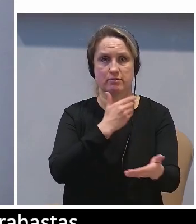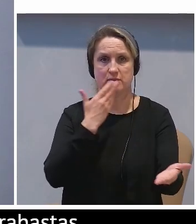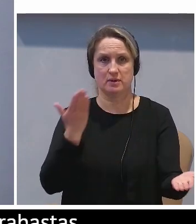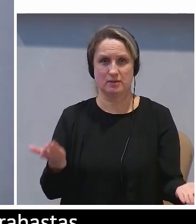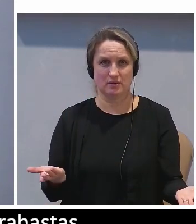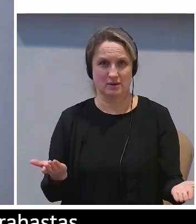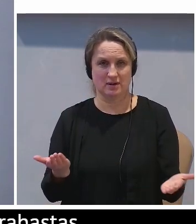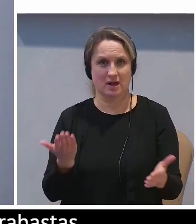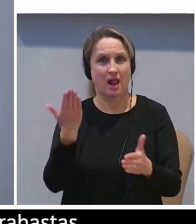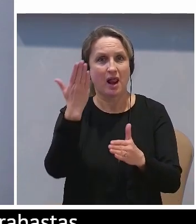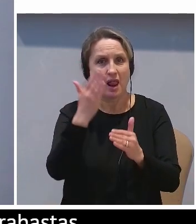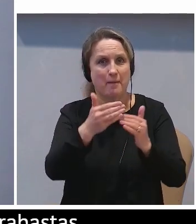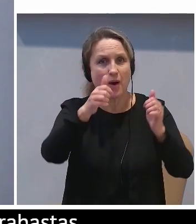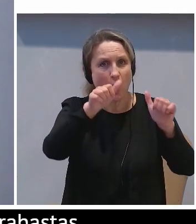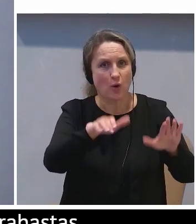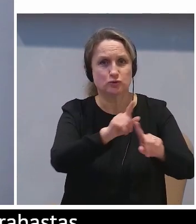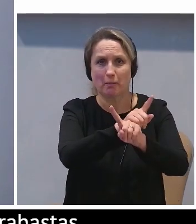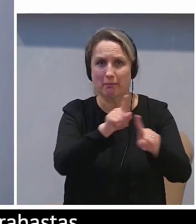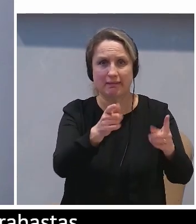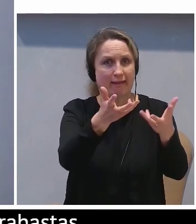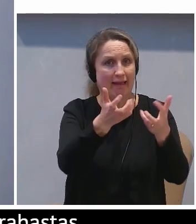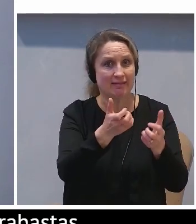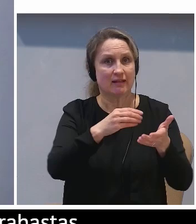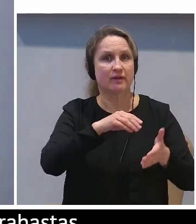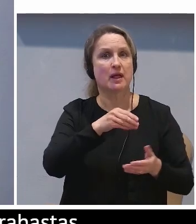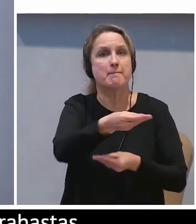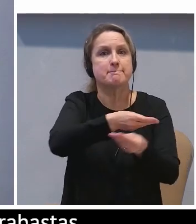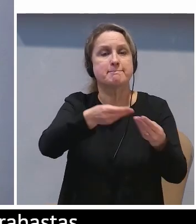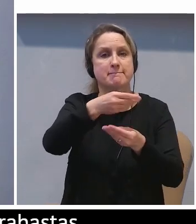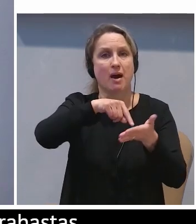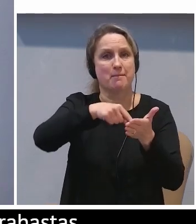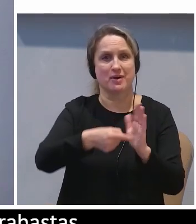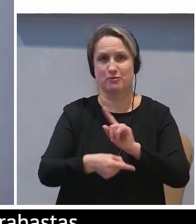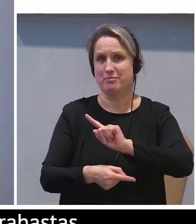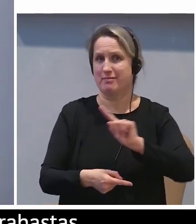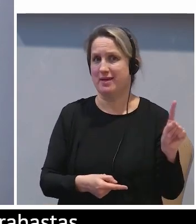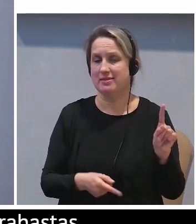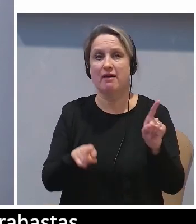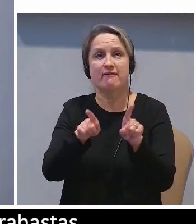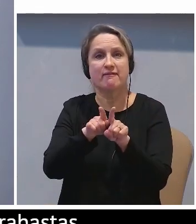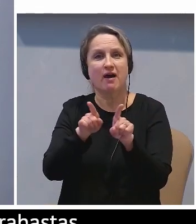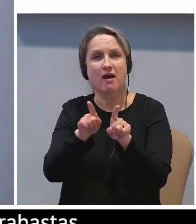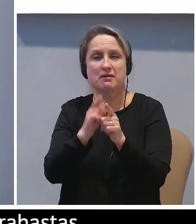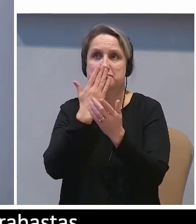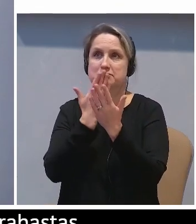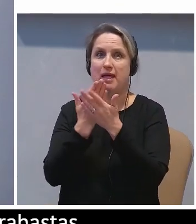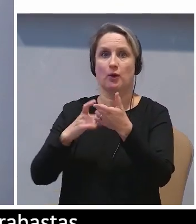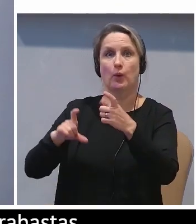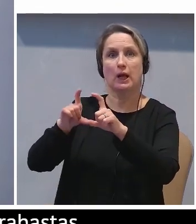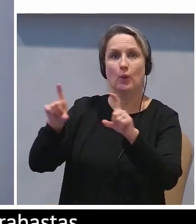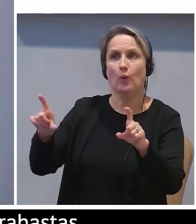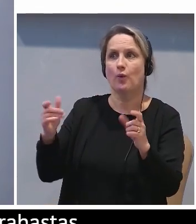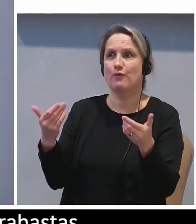et lõplikku otsust ei langeta mitte ettevõte, vaid näiteks mõni ülikool